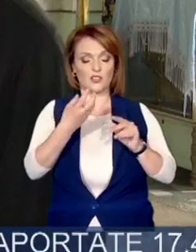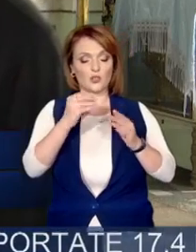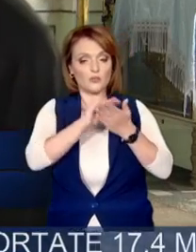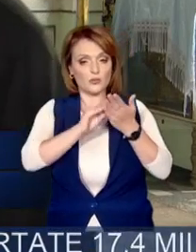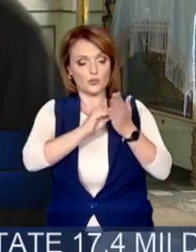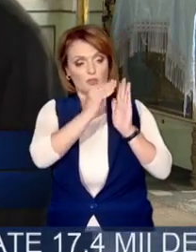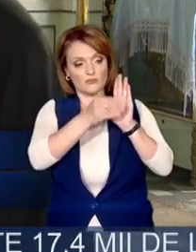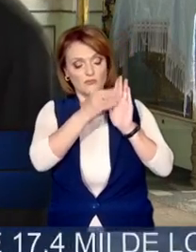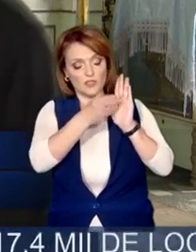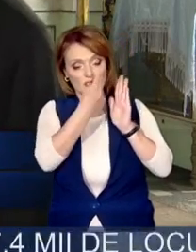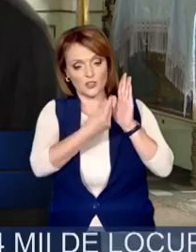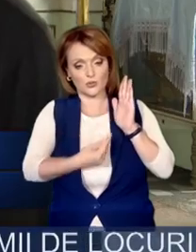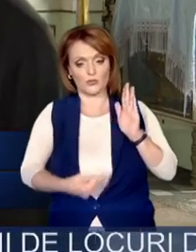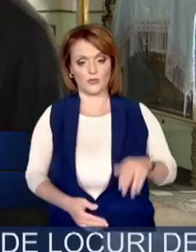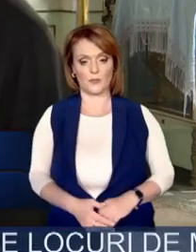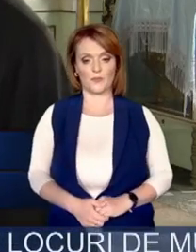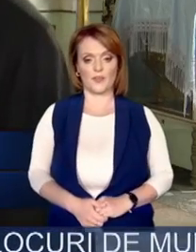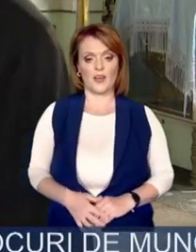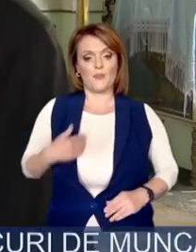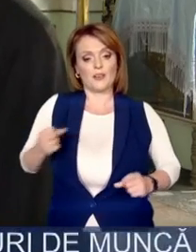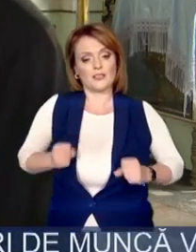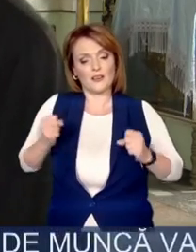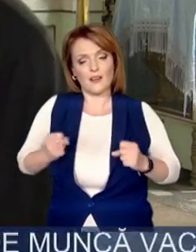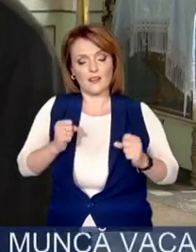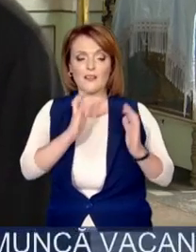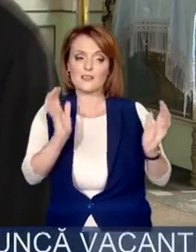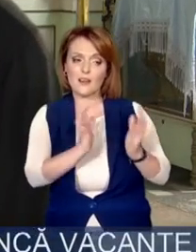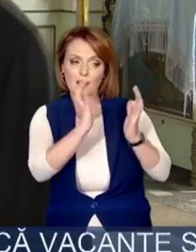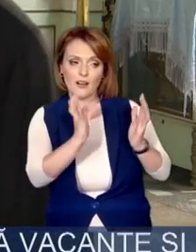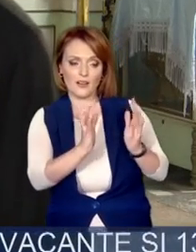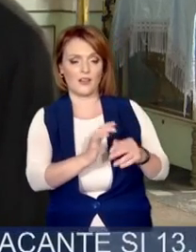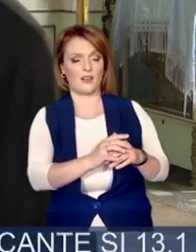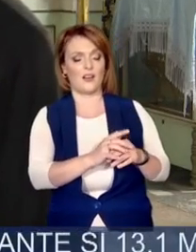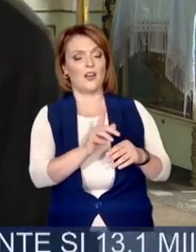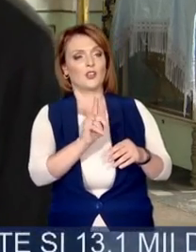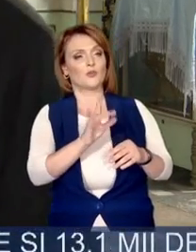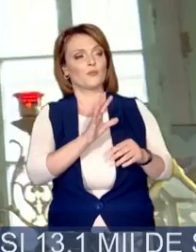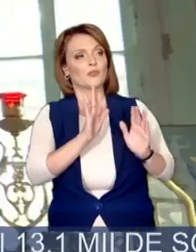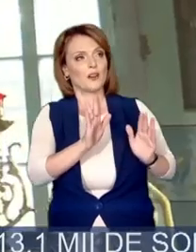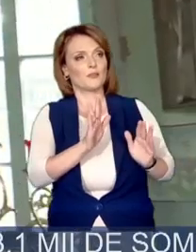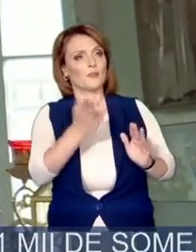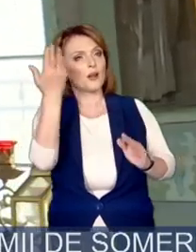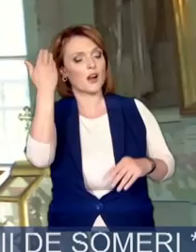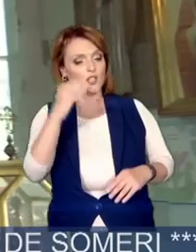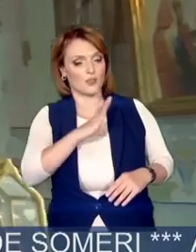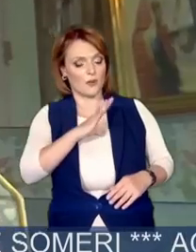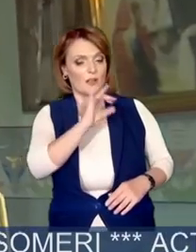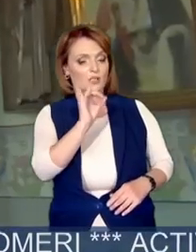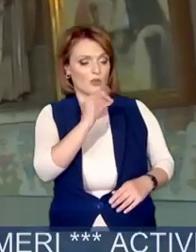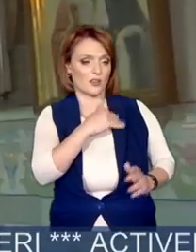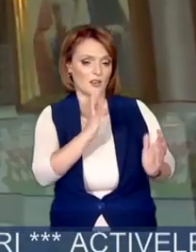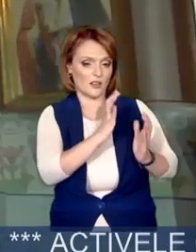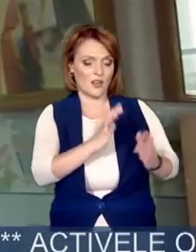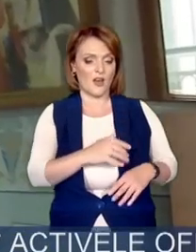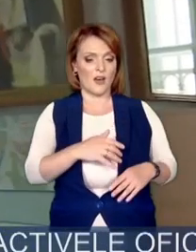Noi am păstrat până în zilele acestea așa cum se vede, dar mai departe nu știu cum acționăm. Dacă se face